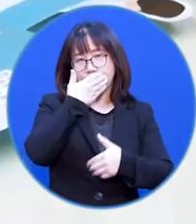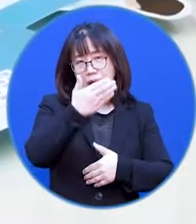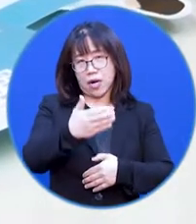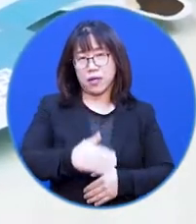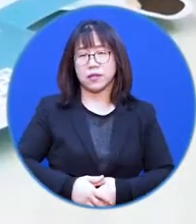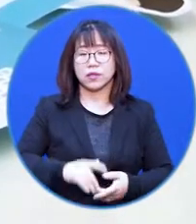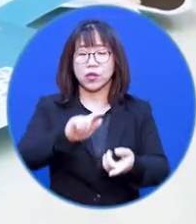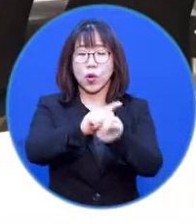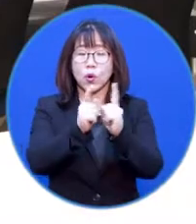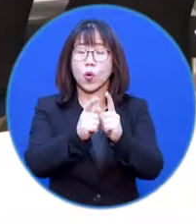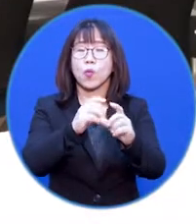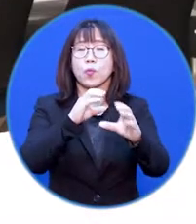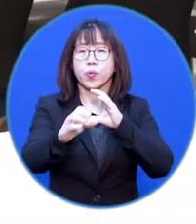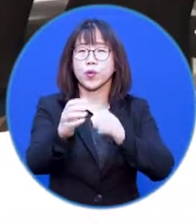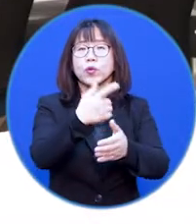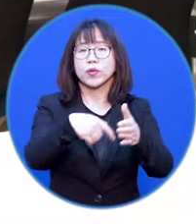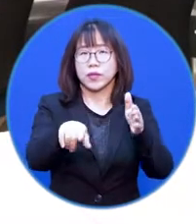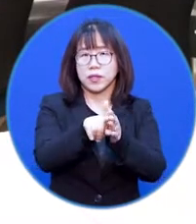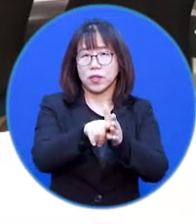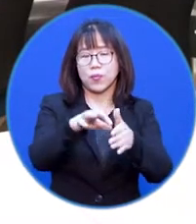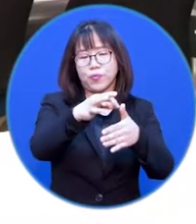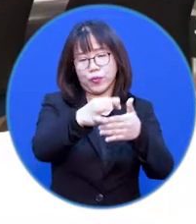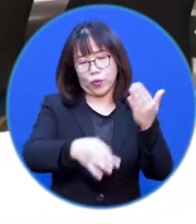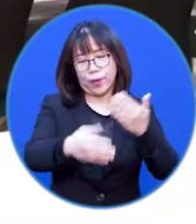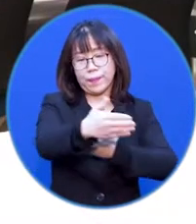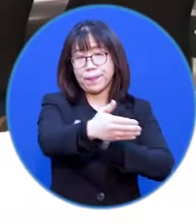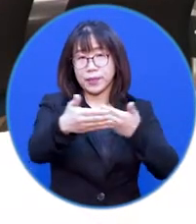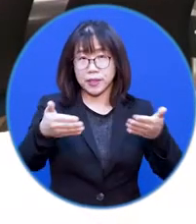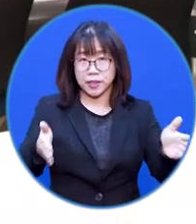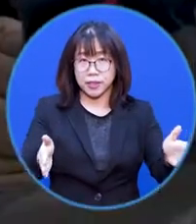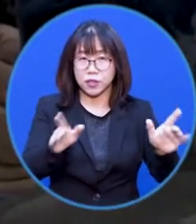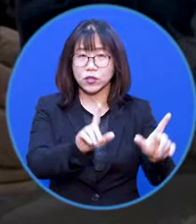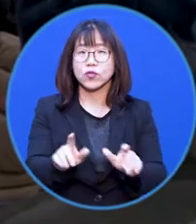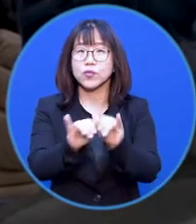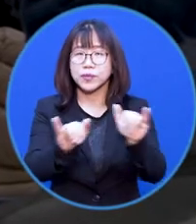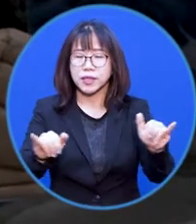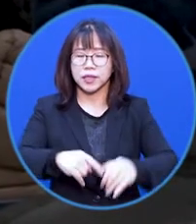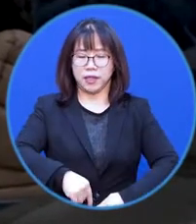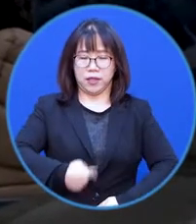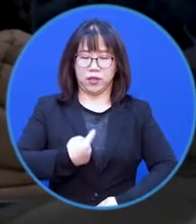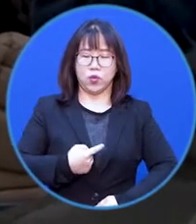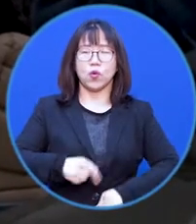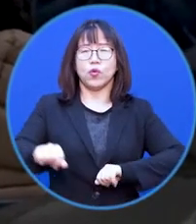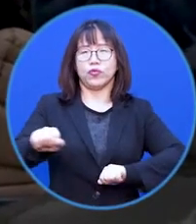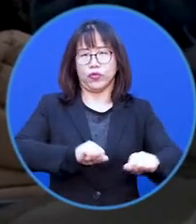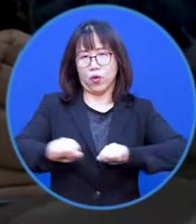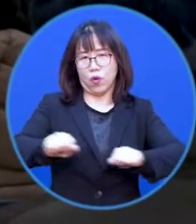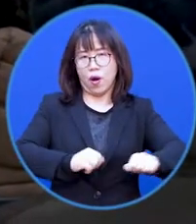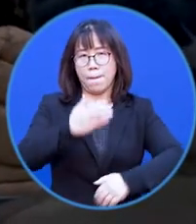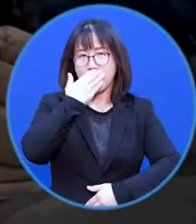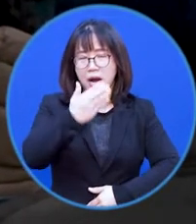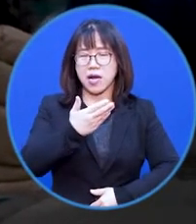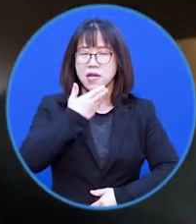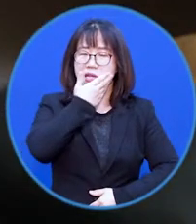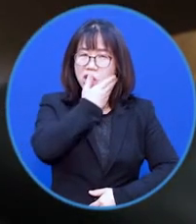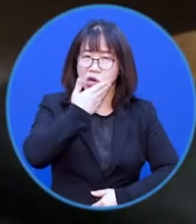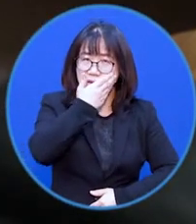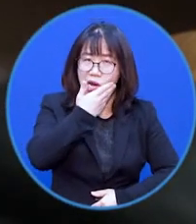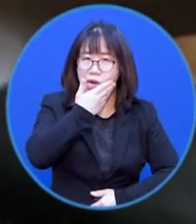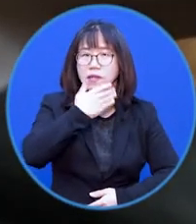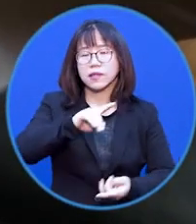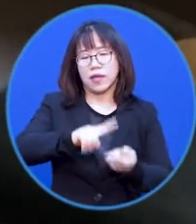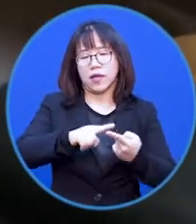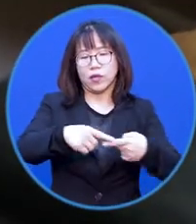있고 주민 커뮤니티 활성화를 위해 마련된 주민 프로그램실은 주민 스스로 운동 실천, 영양 교육